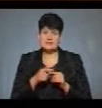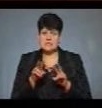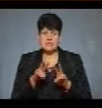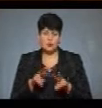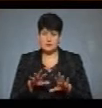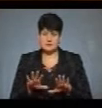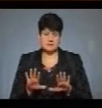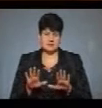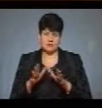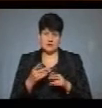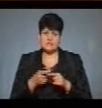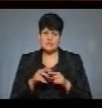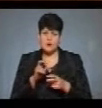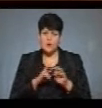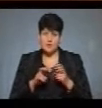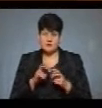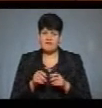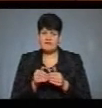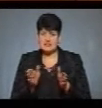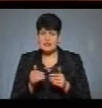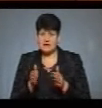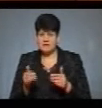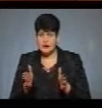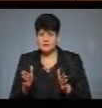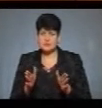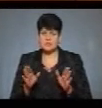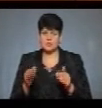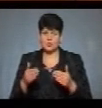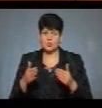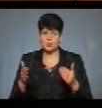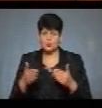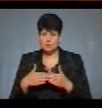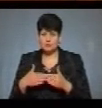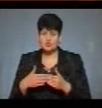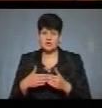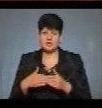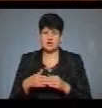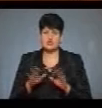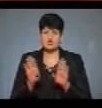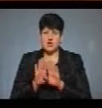події, це обшук. Відкриваються тумбочки, шафи, оглядається сумочка.